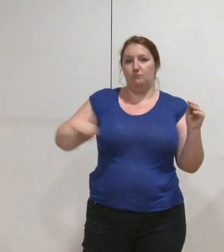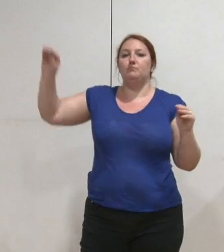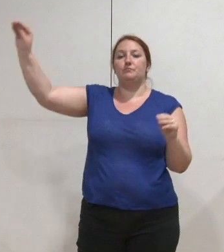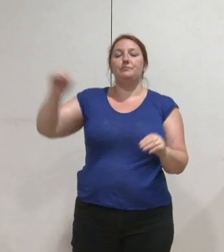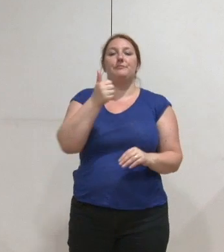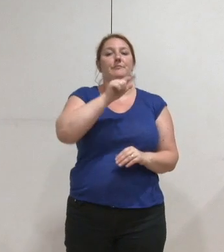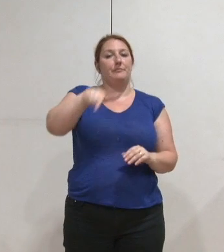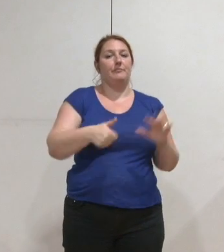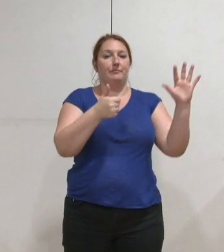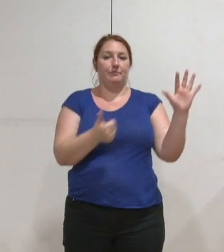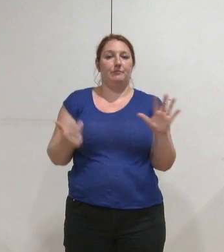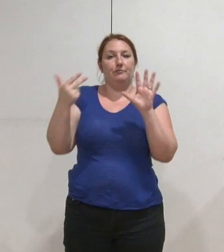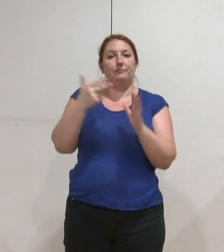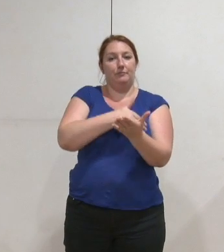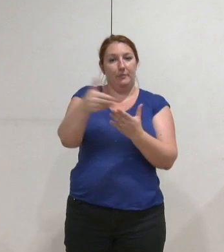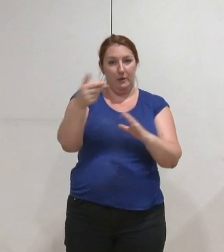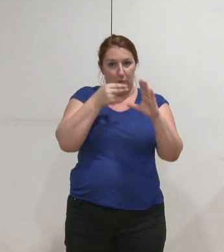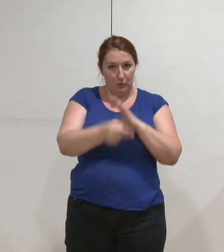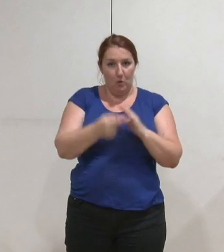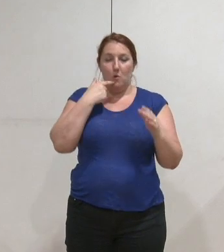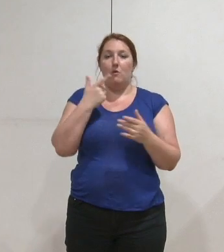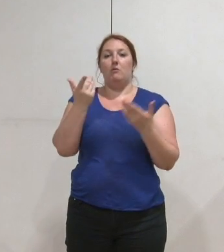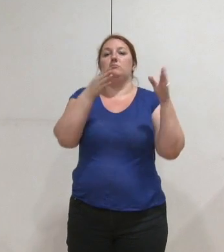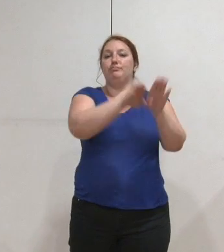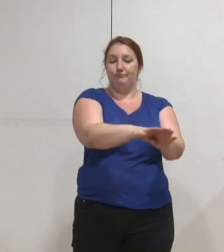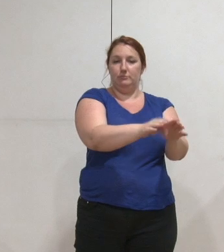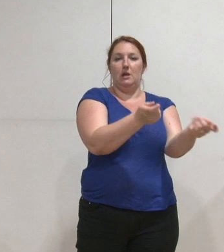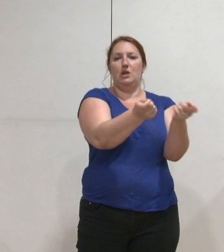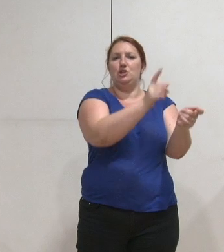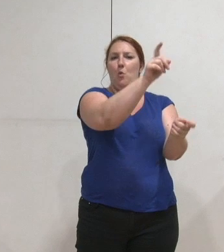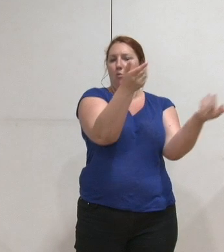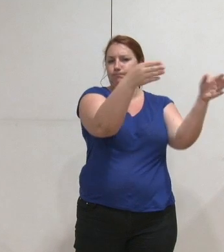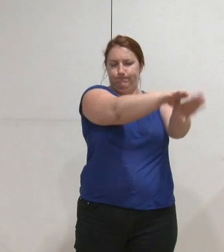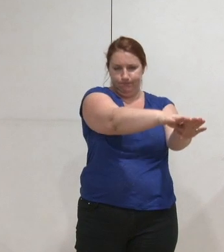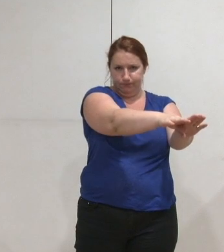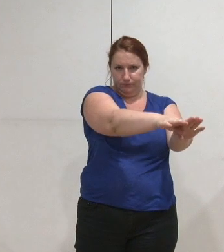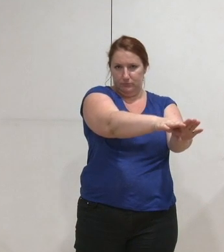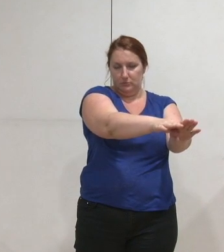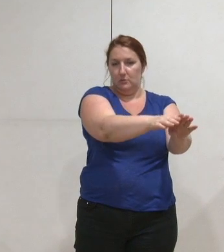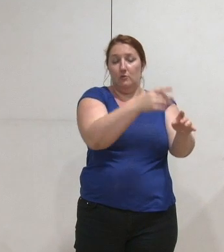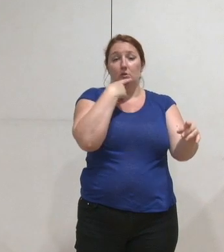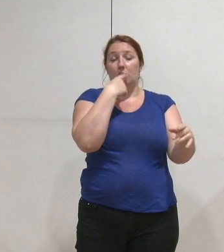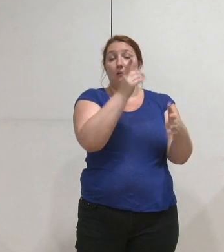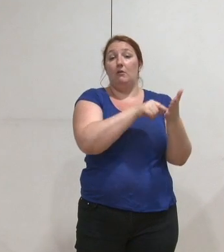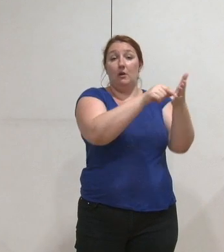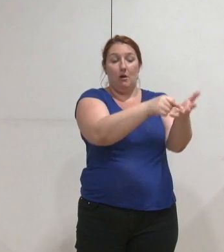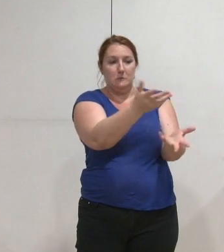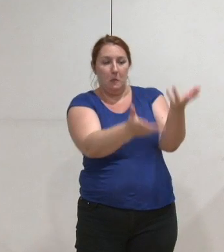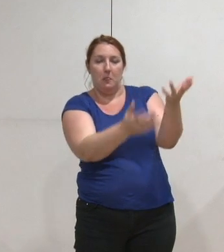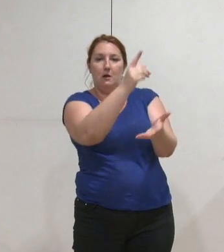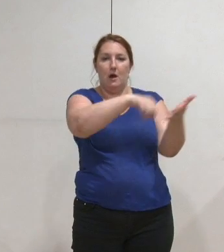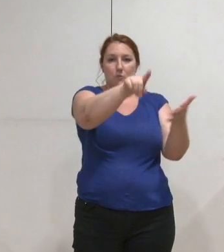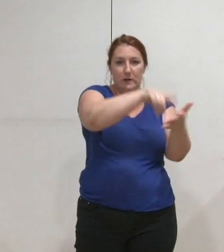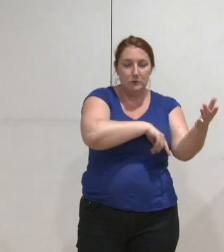1,68 million d'euros de clôture de la Régie des EAU de Grenoble qui sont des annulations de créance douteuse plus des